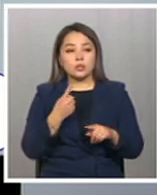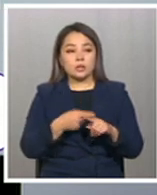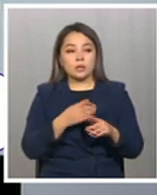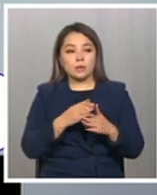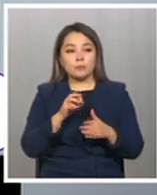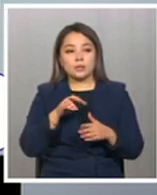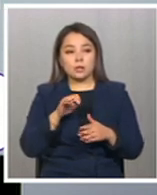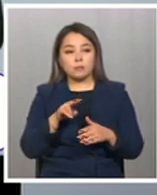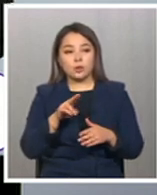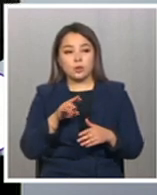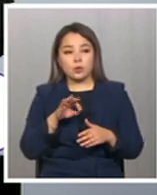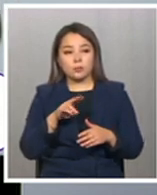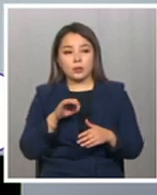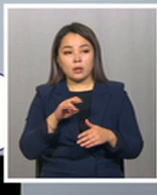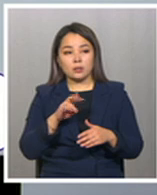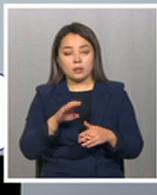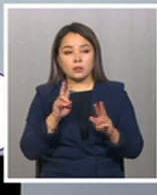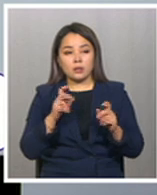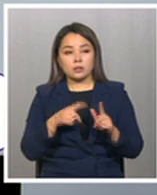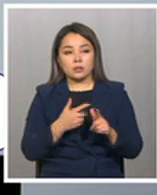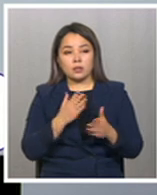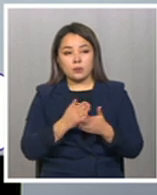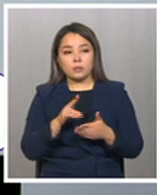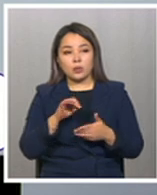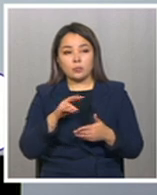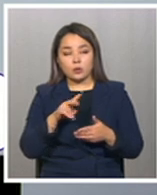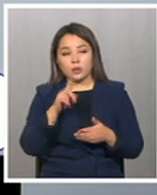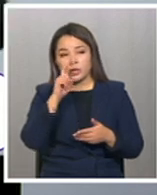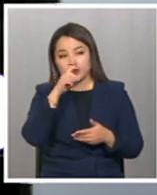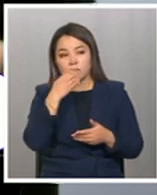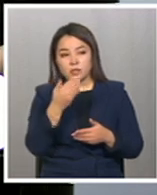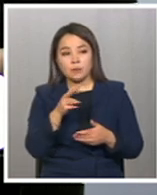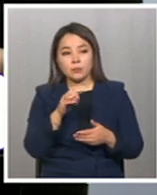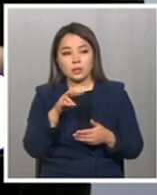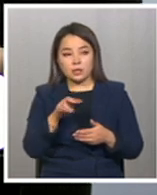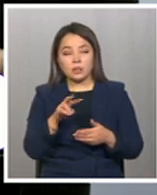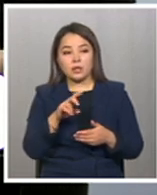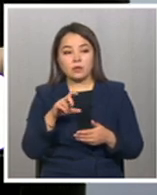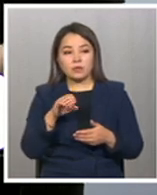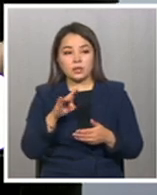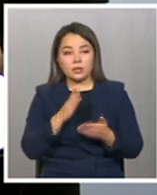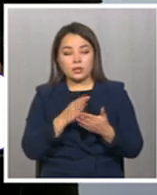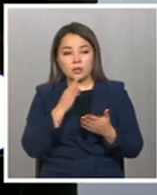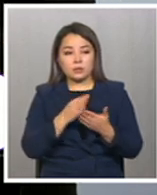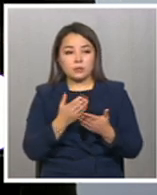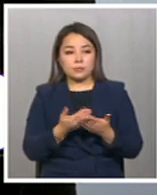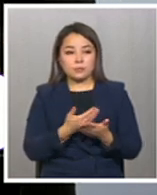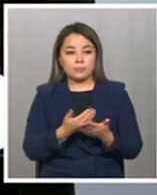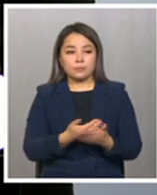метил пропионат, яғни пропион қышқылының метил эфирі.